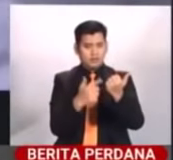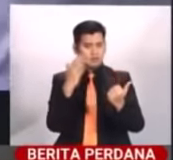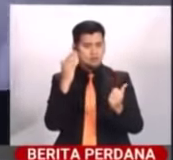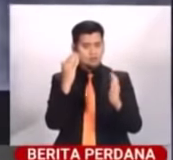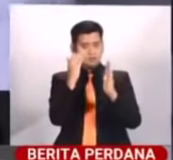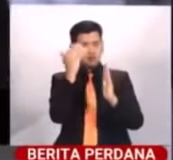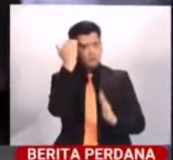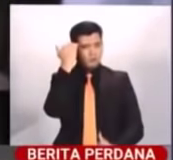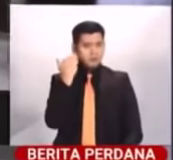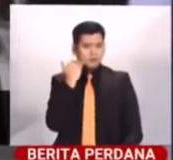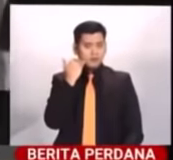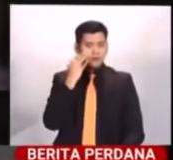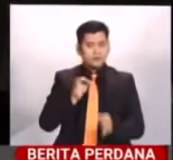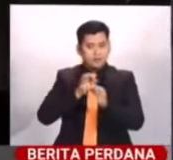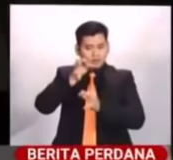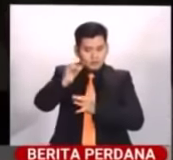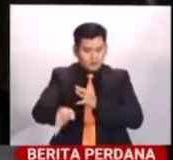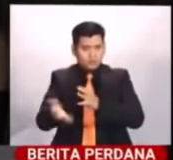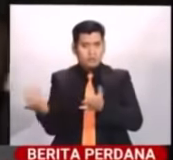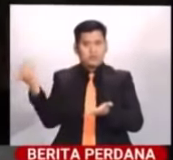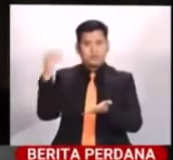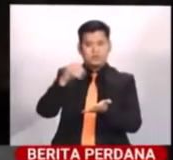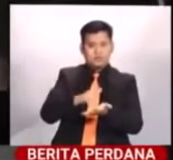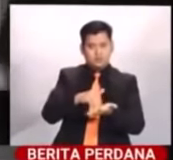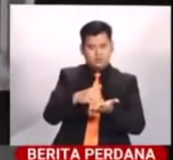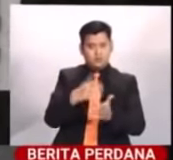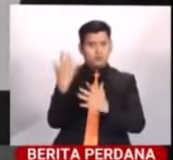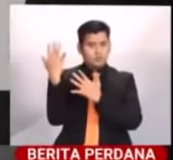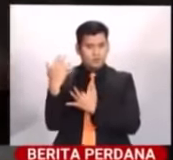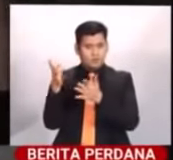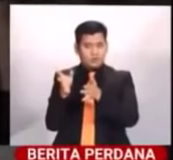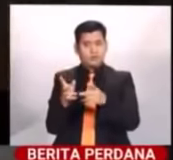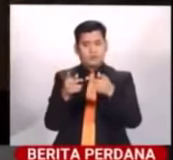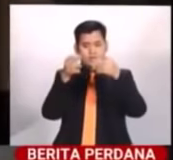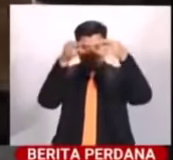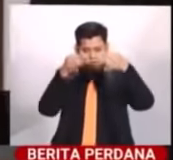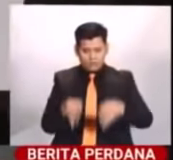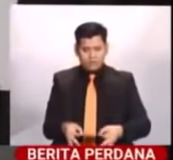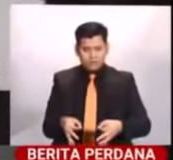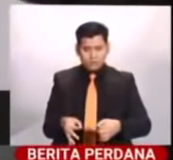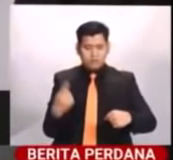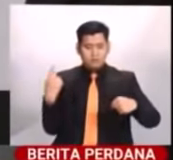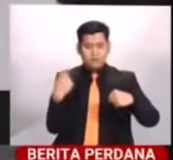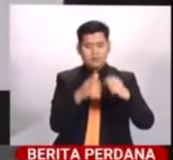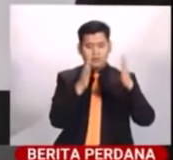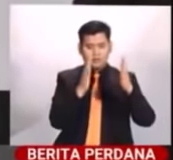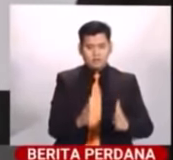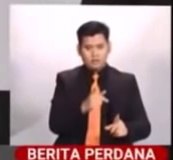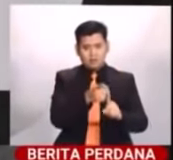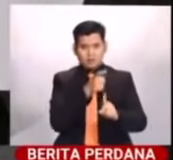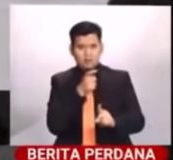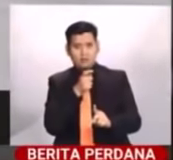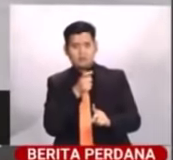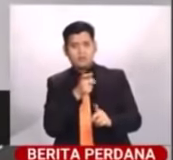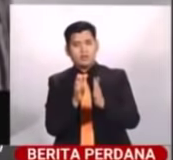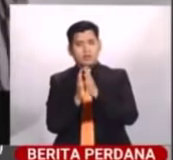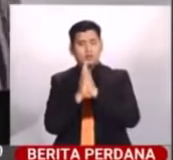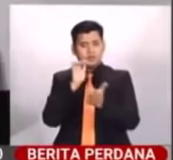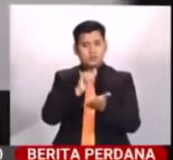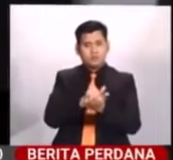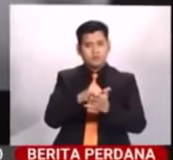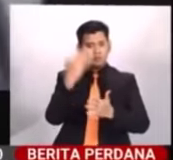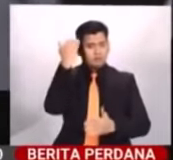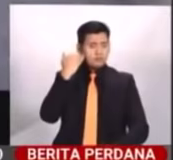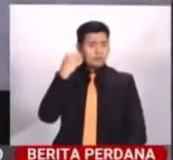untuk menangguhkan prosiding sementara menunggu keputusan rayuan pihak pendakwaan terhadap keputusan Mahkamah Rayuan di Mahkamah